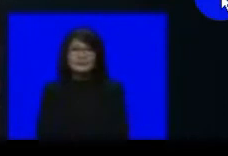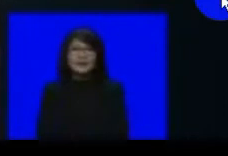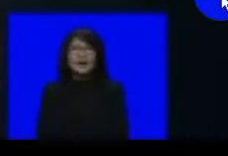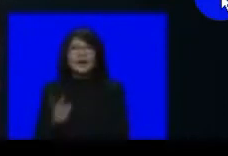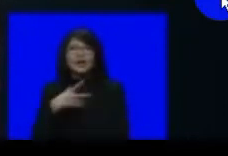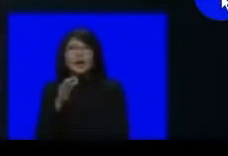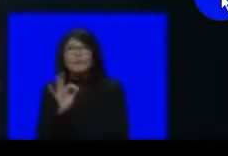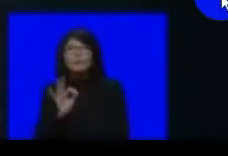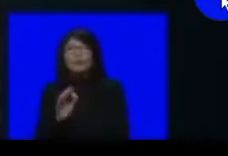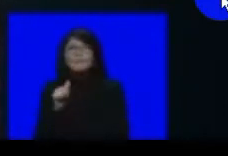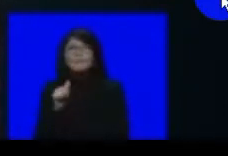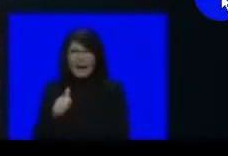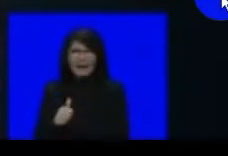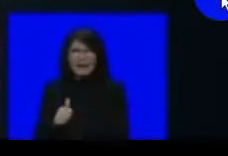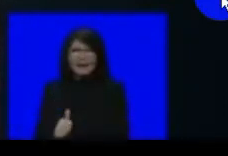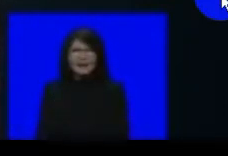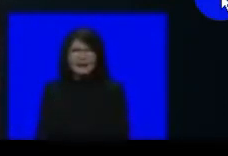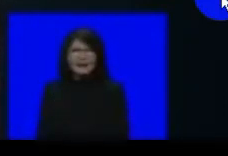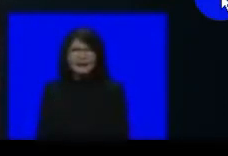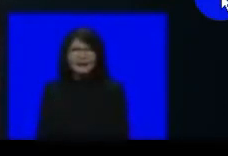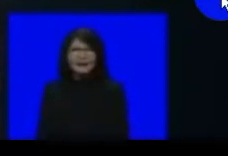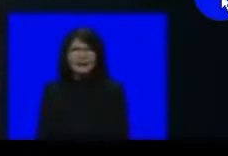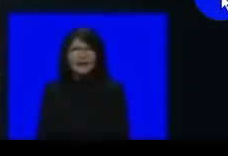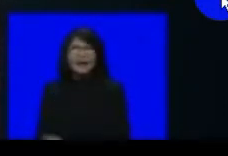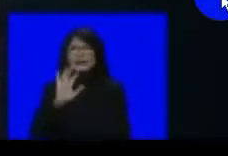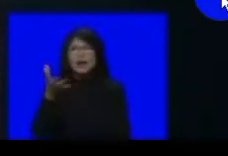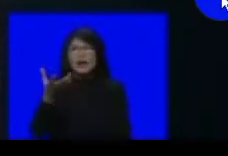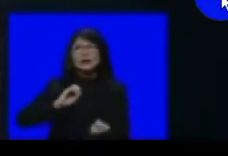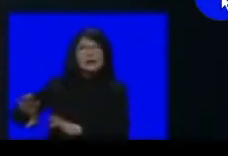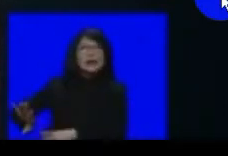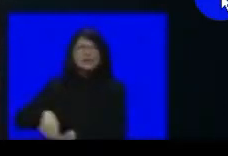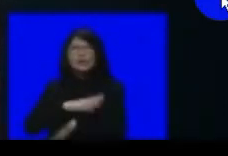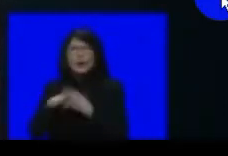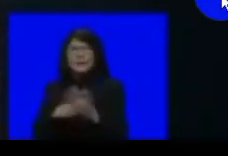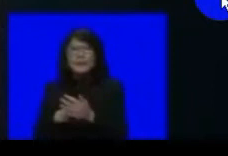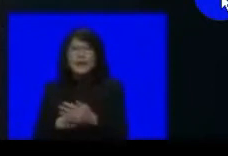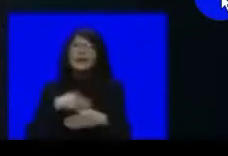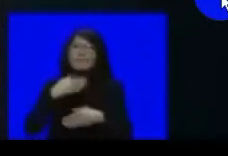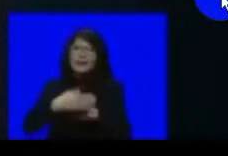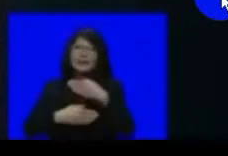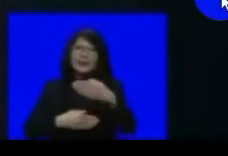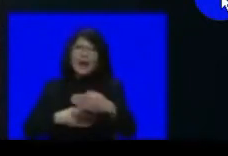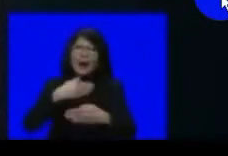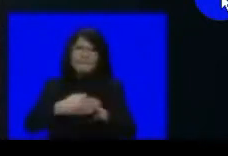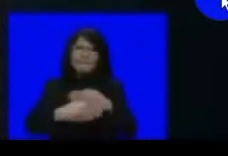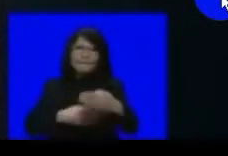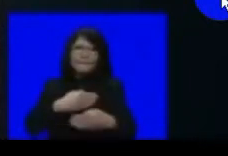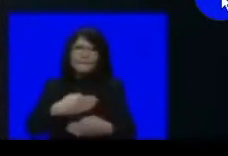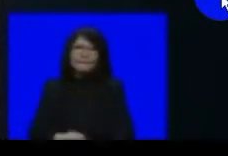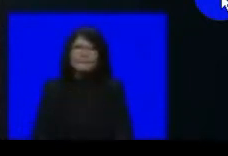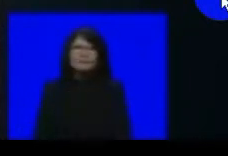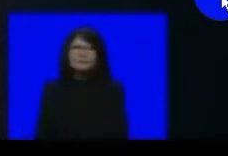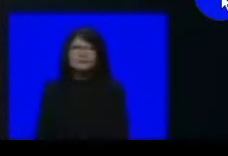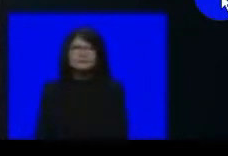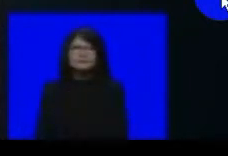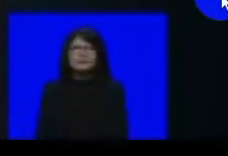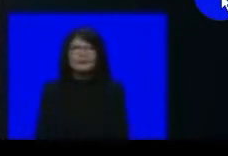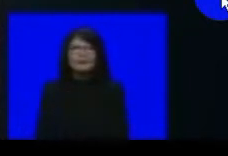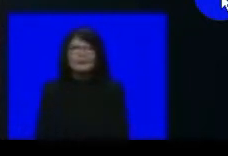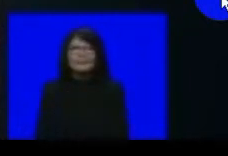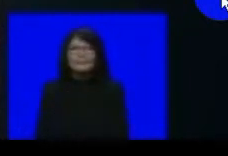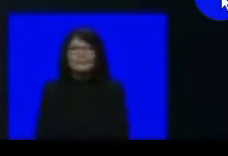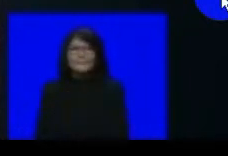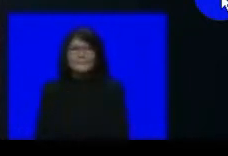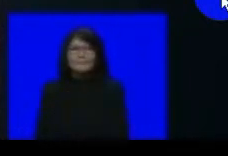belum bisa membuat baik semuanya, ya jangan ditinggal semuanya. Tahap-tahapan lah. kan harus menganut